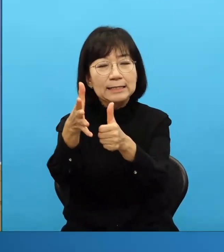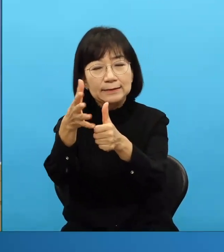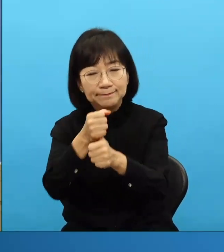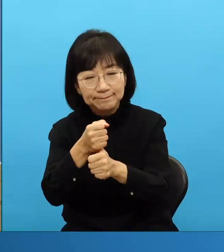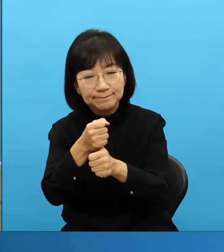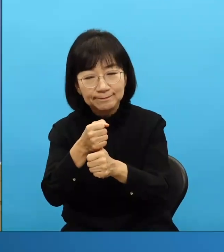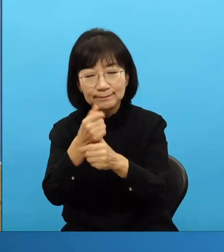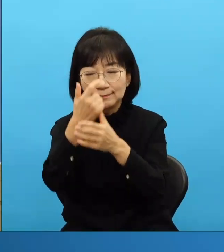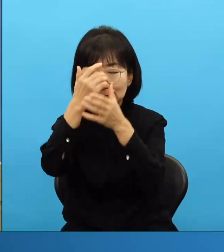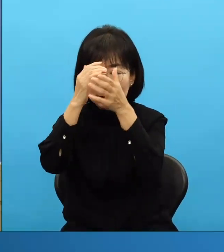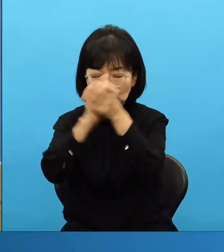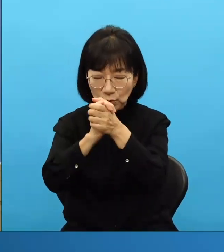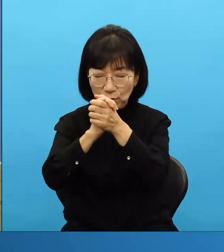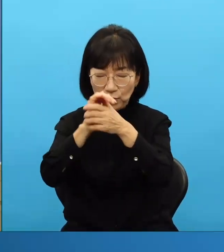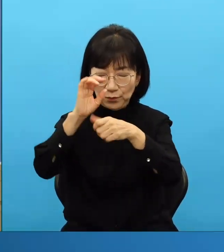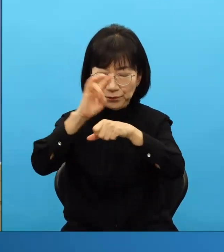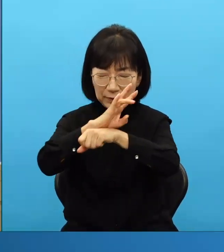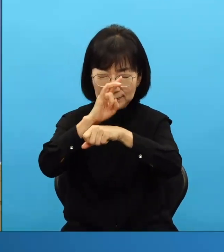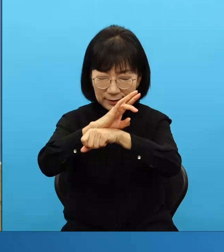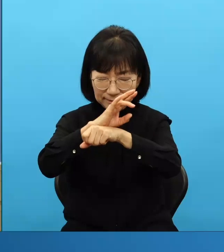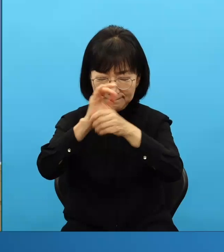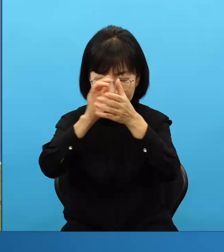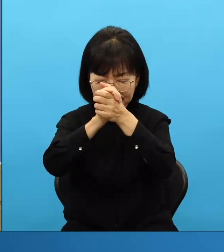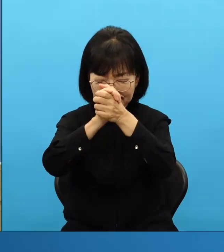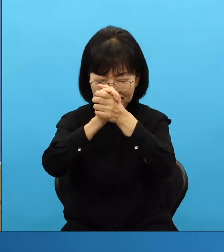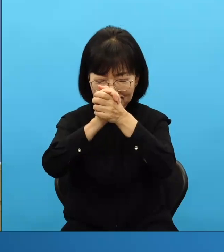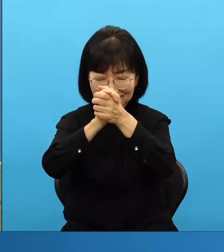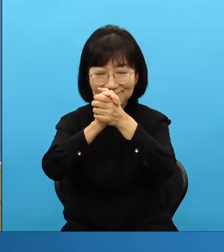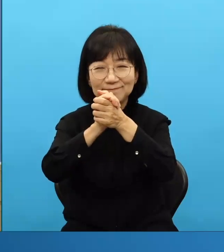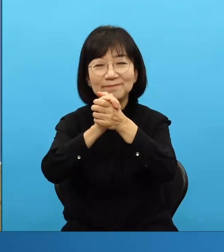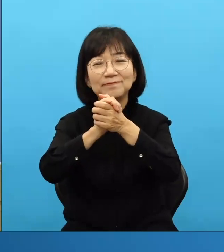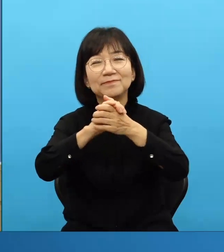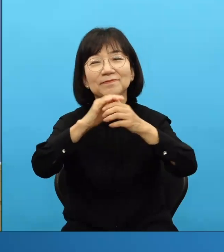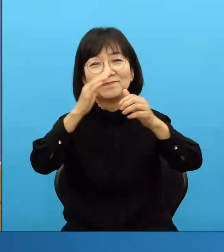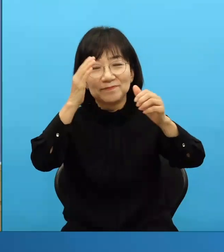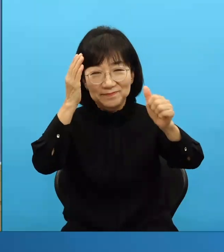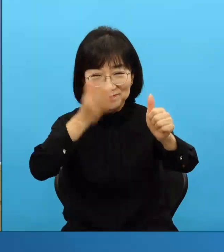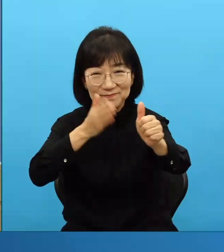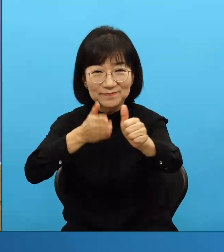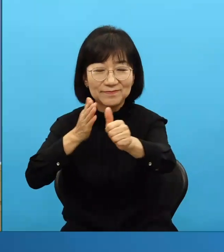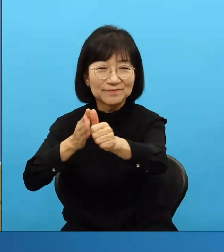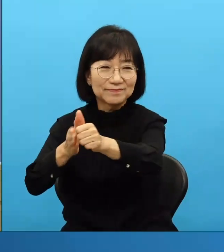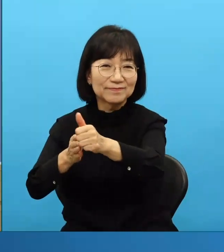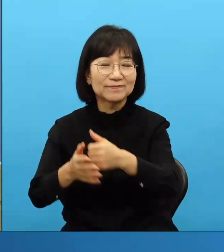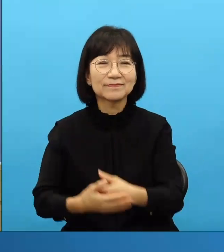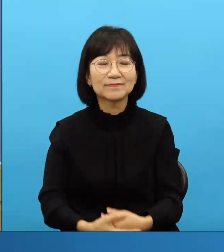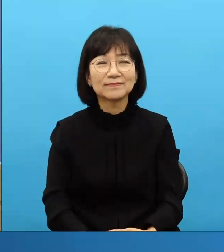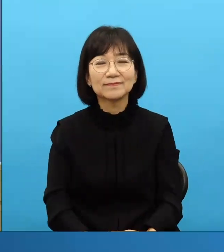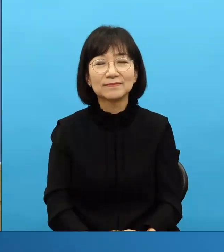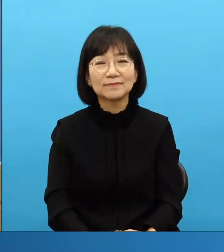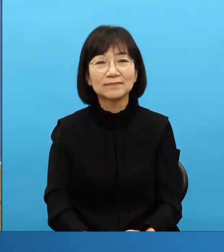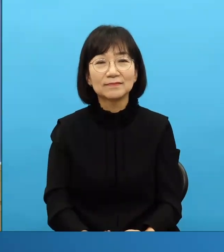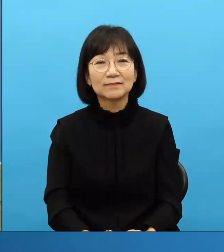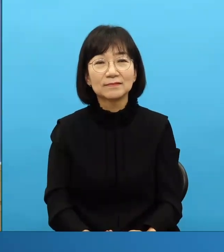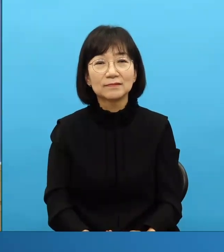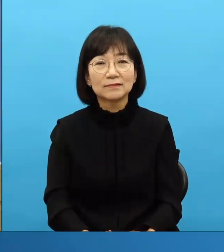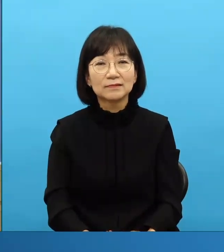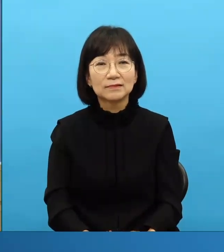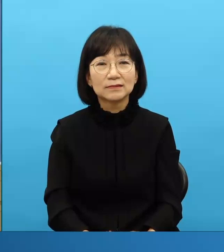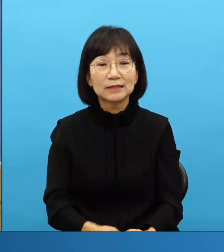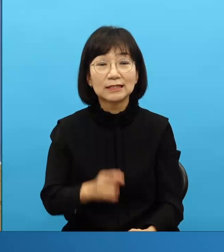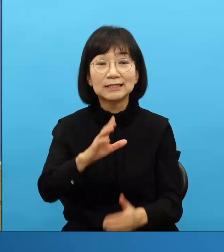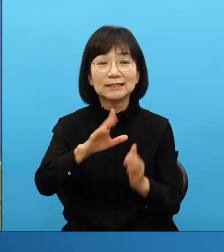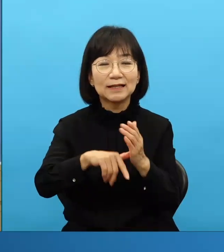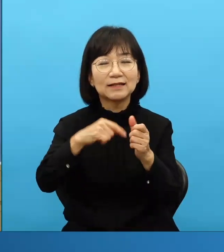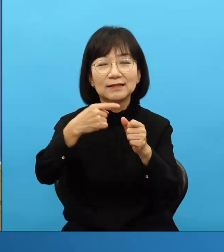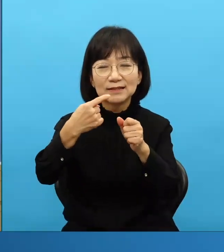기도 24 속에 들어갈 수 있기를 바랍니다. And go inside of 24-hour prayer. 그게 시작이에요. That's the beginning. 그러다 보면 하나님의 역사는 따라오게